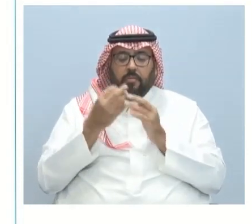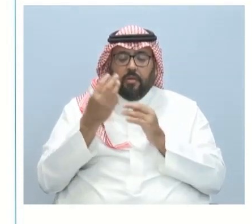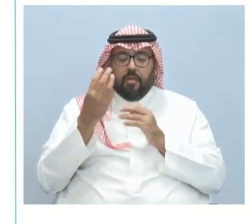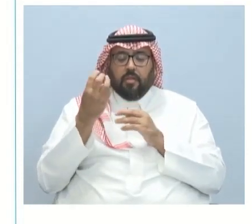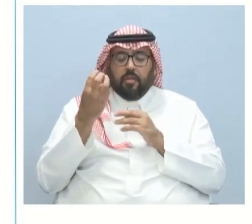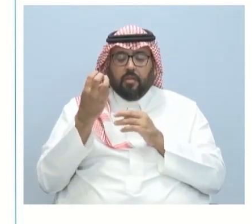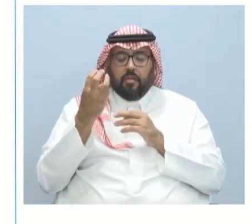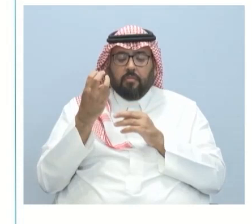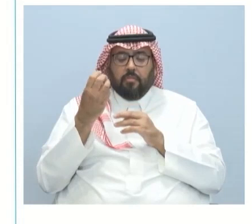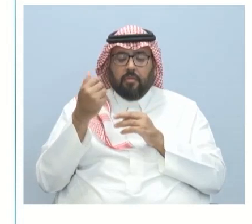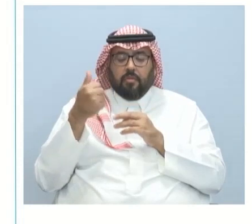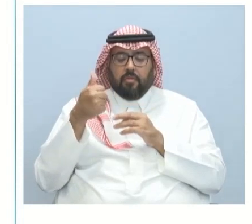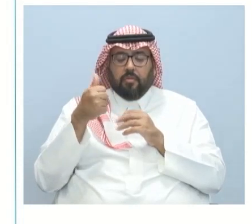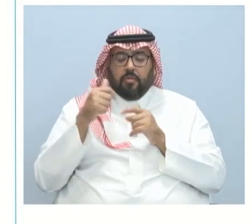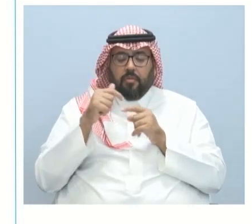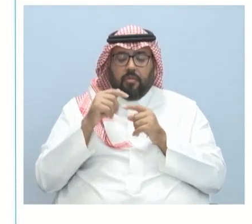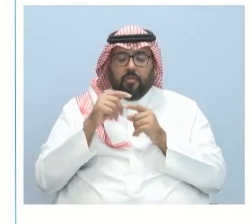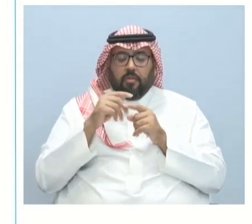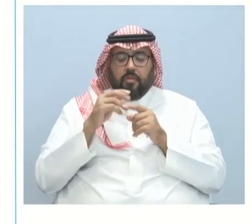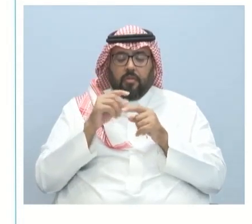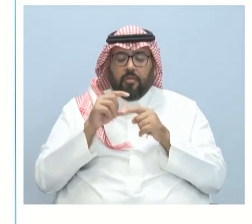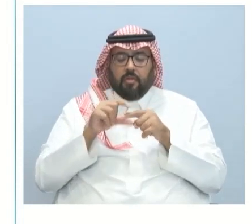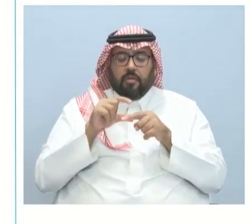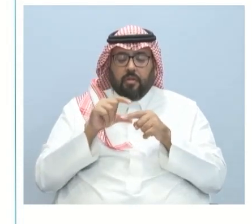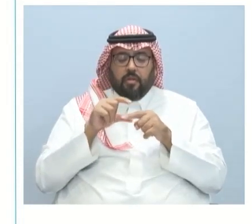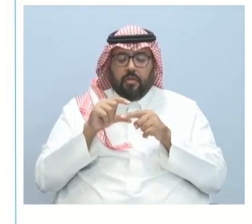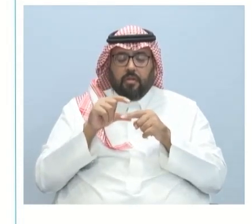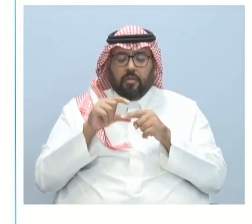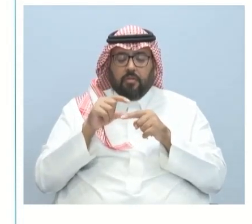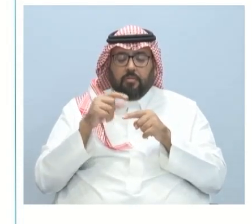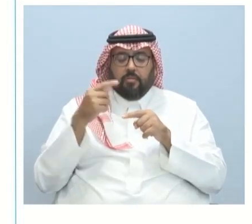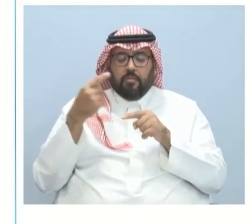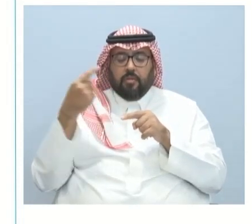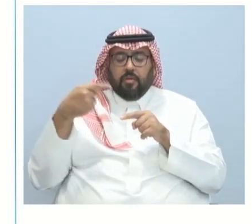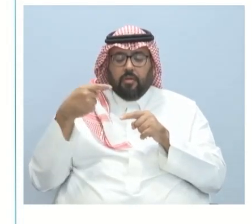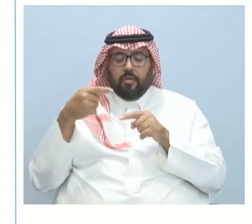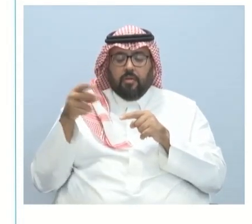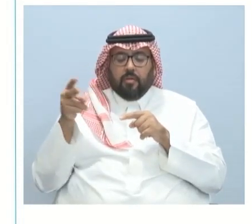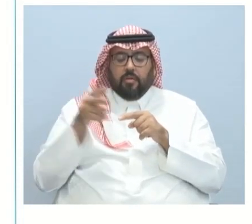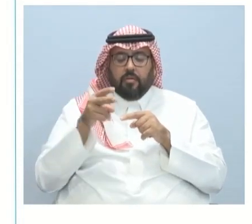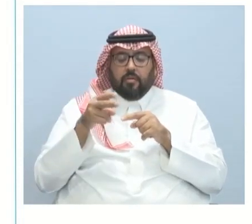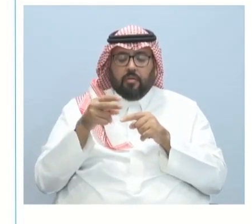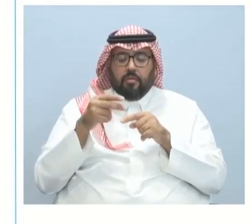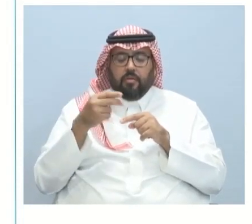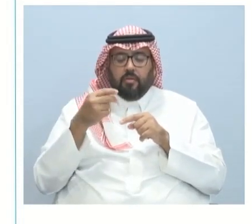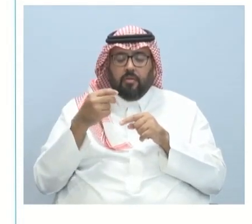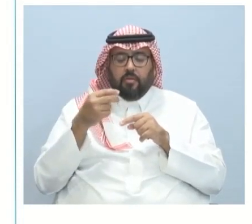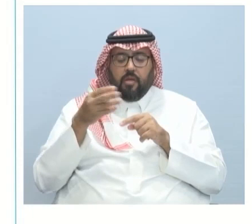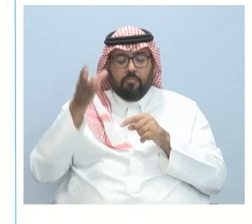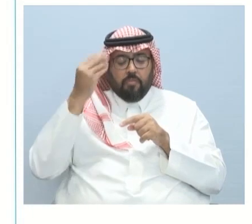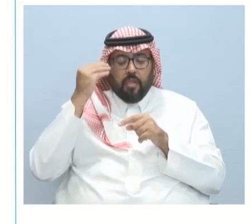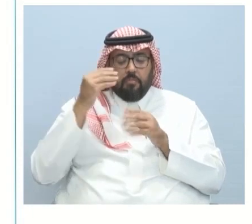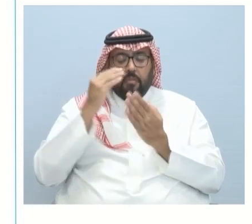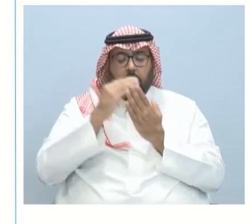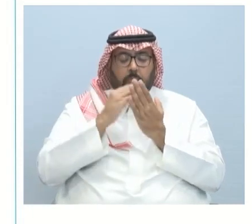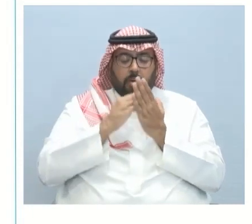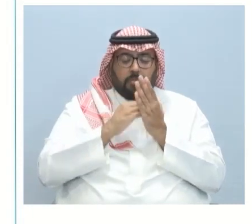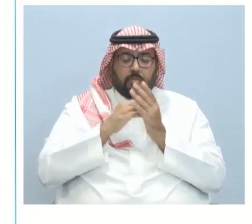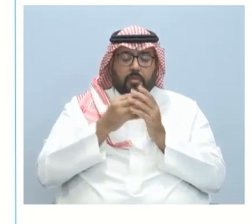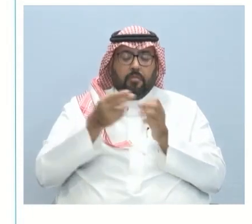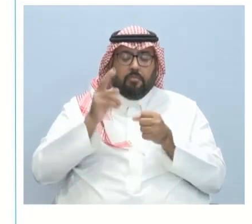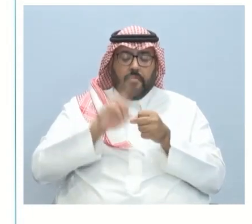360 على درجه الانعطاف التي هي 10 واذا سيقوم في التعليمات البرمجيه سنقوم